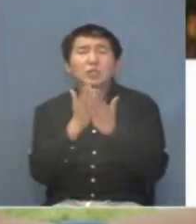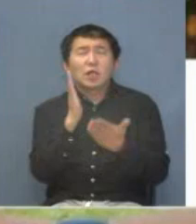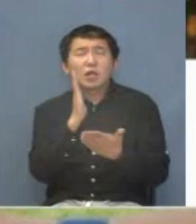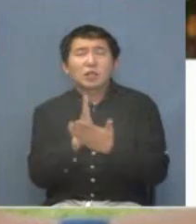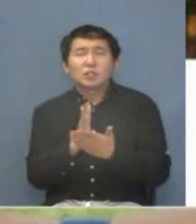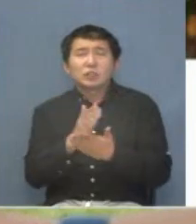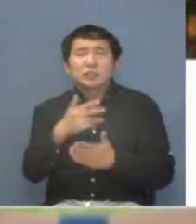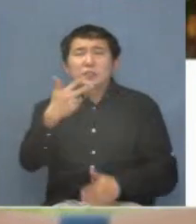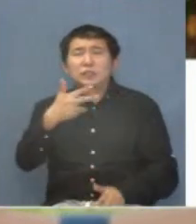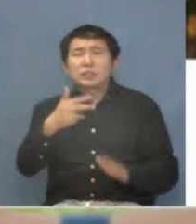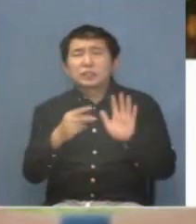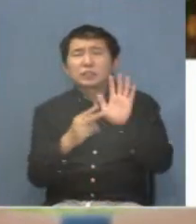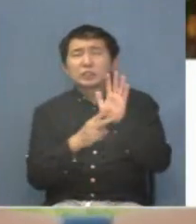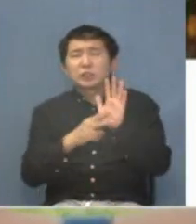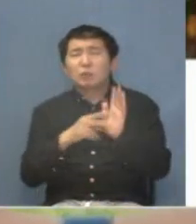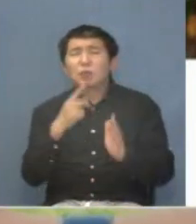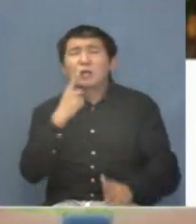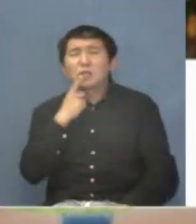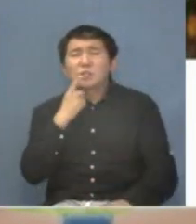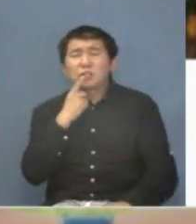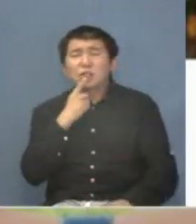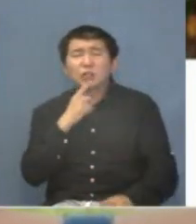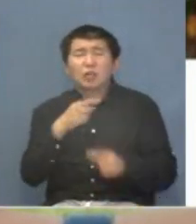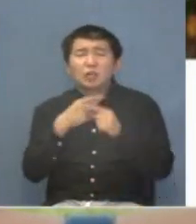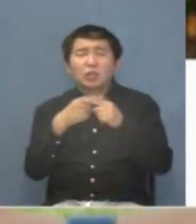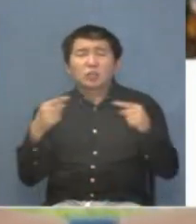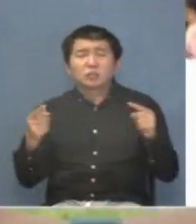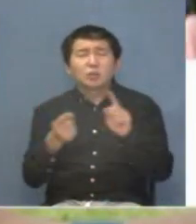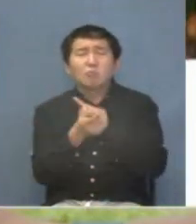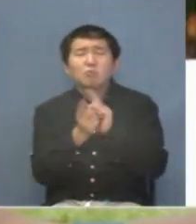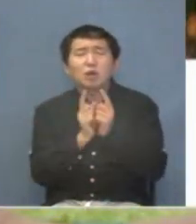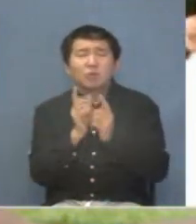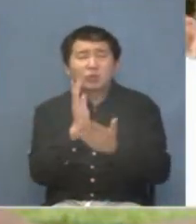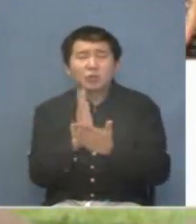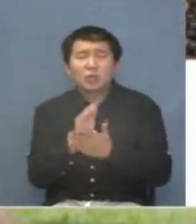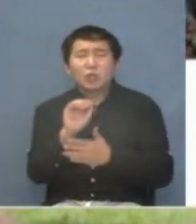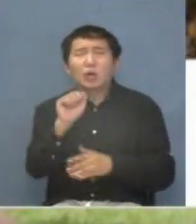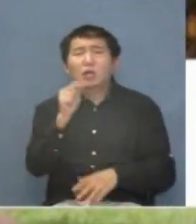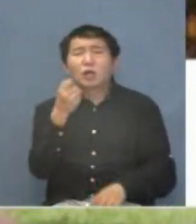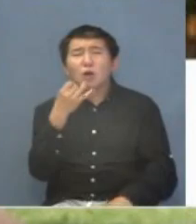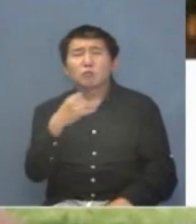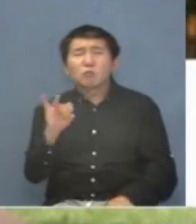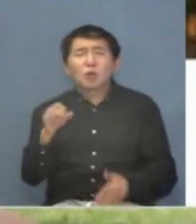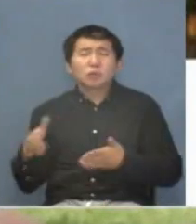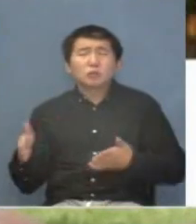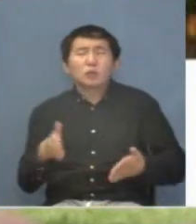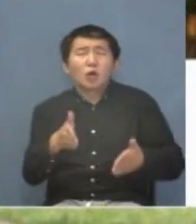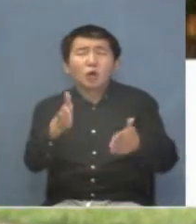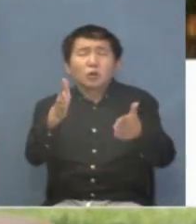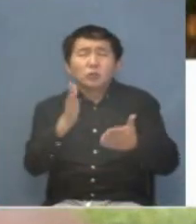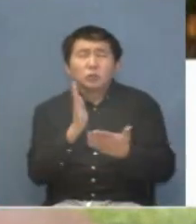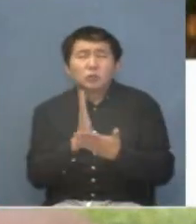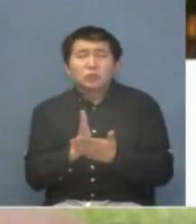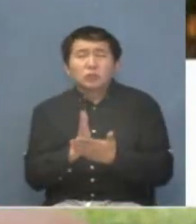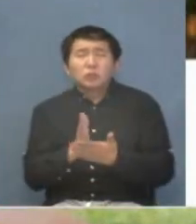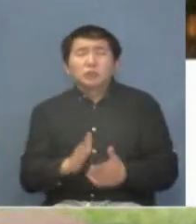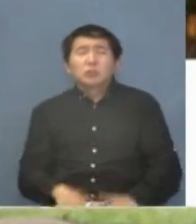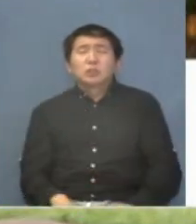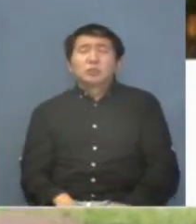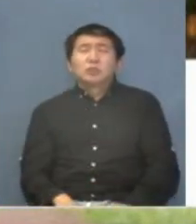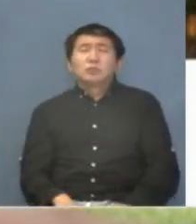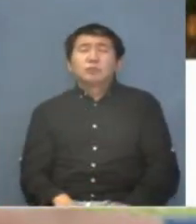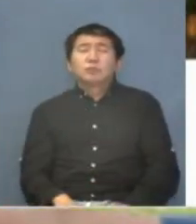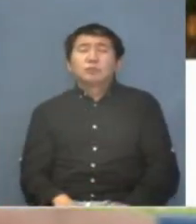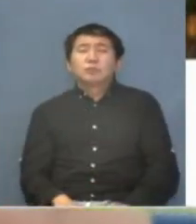37 тілінде Абайдың шығармалары бар. Одан кейін Абайдың Абай жолы, Мұхтар Әуезовтің Абай жолы романын қойдық.